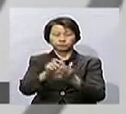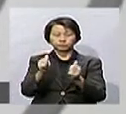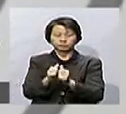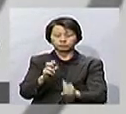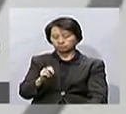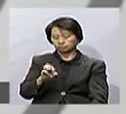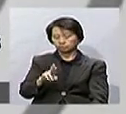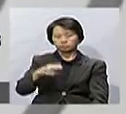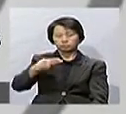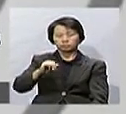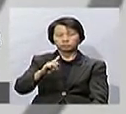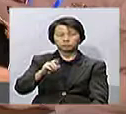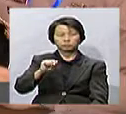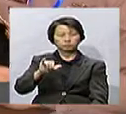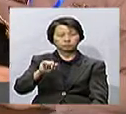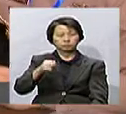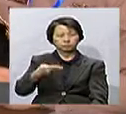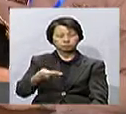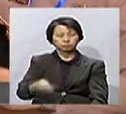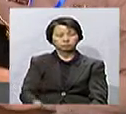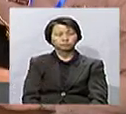Hidayah Anwar.